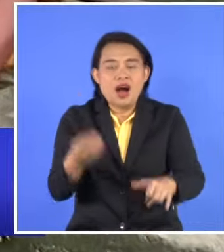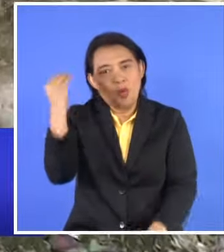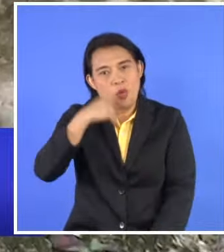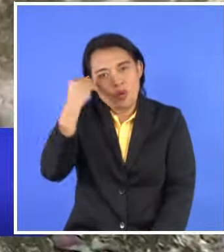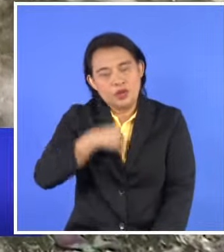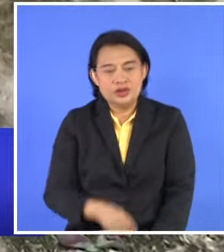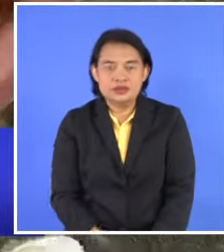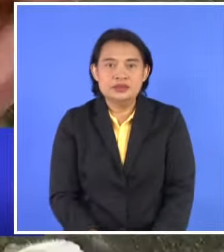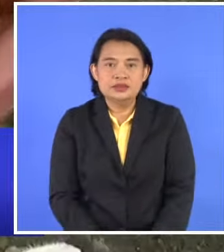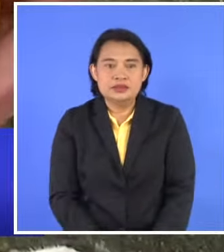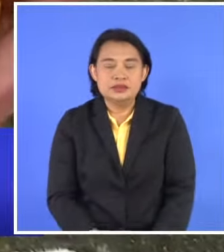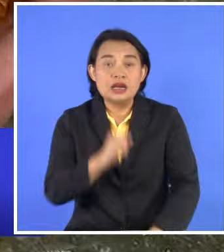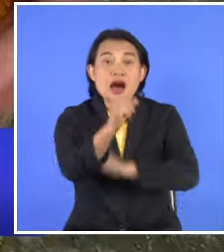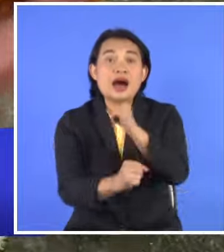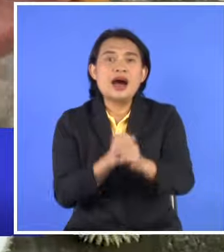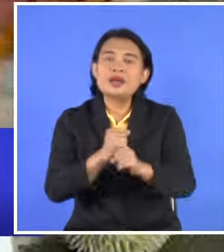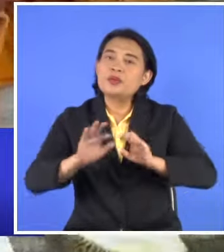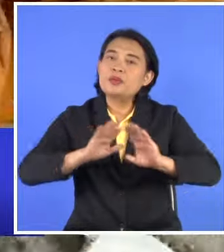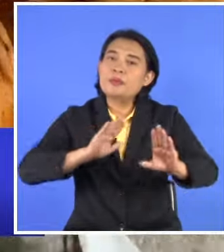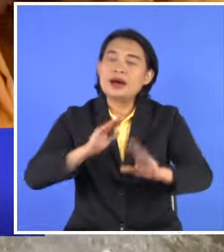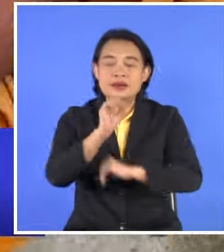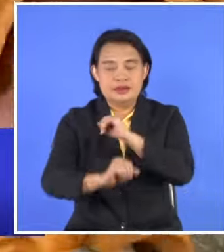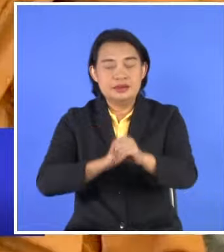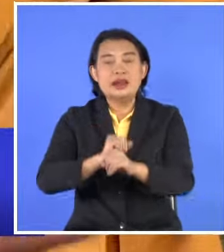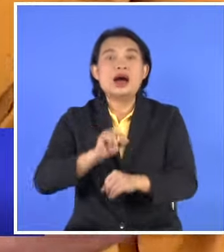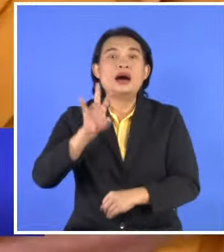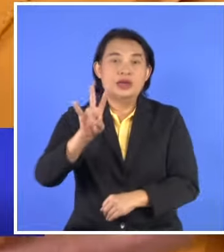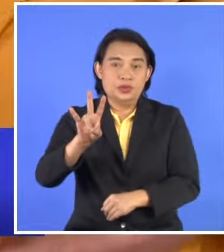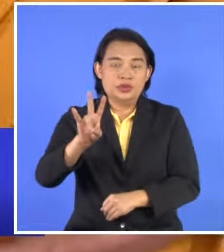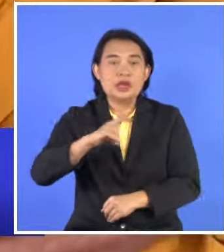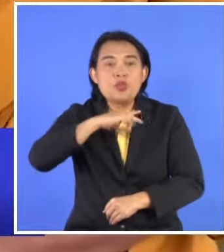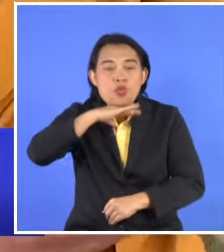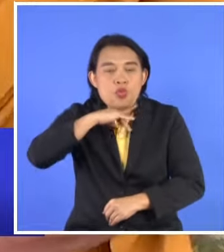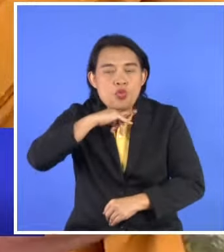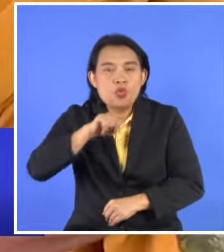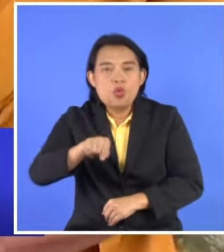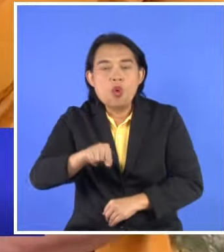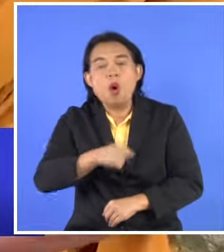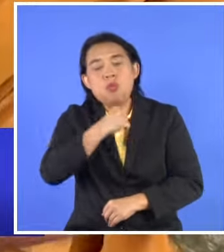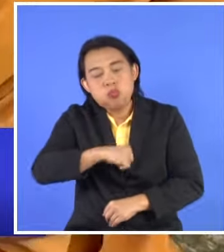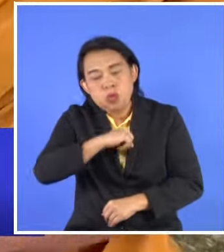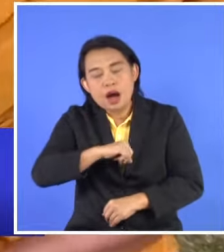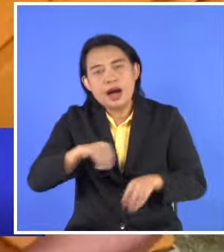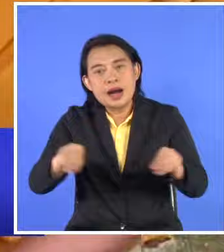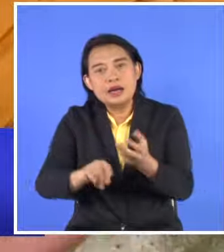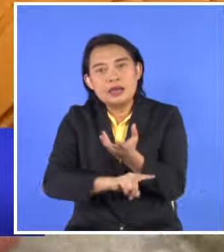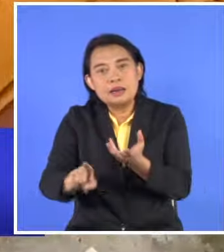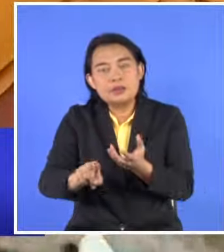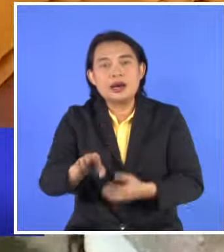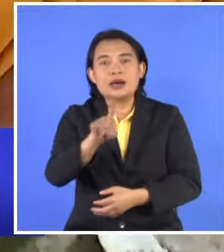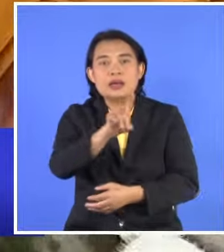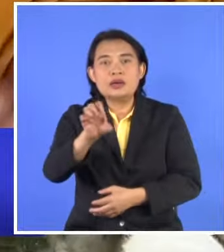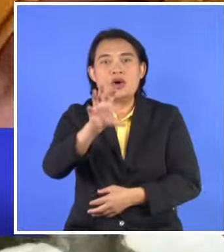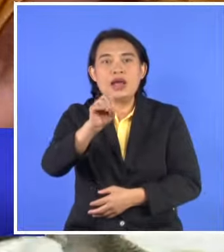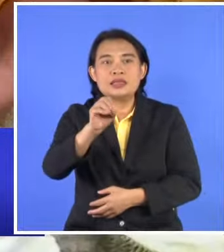แพนเค้กเนี่ยตอนนี้อายุก็ประมาณซักอ่า 7ปีก็ถือว่าเป็นหมูเกือบจะแก่แล้วล่ะนะครับน้ำหนักก็เกือบ 150กลกแล้ว